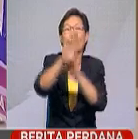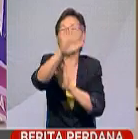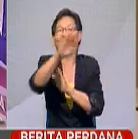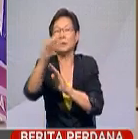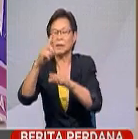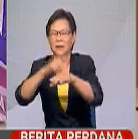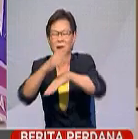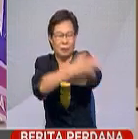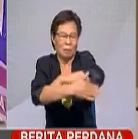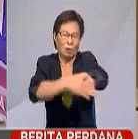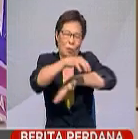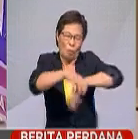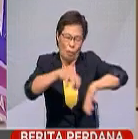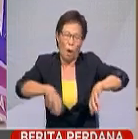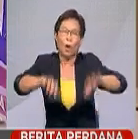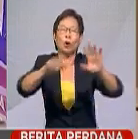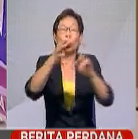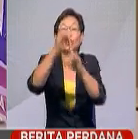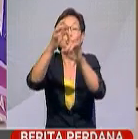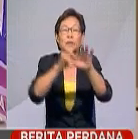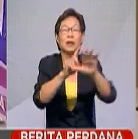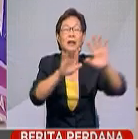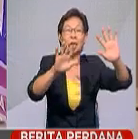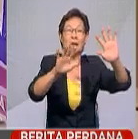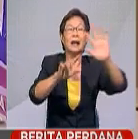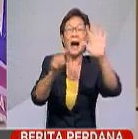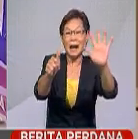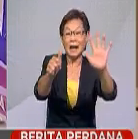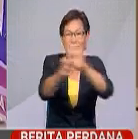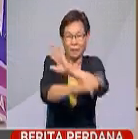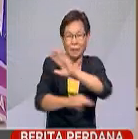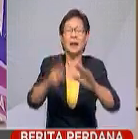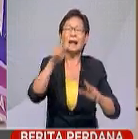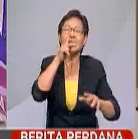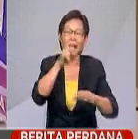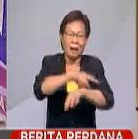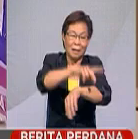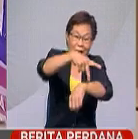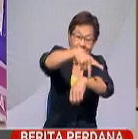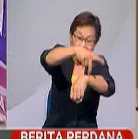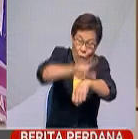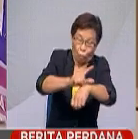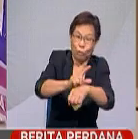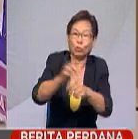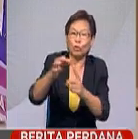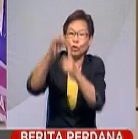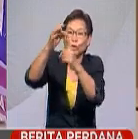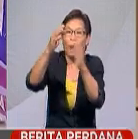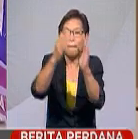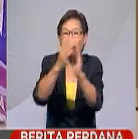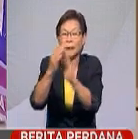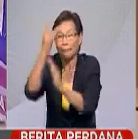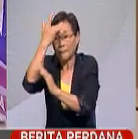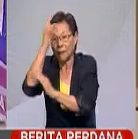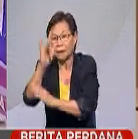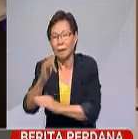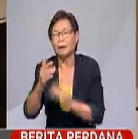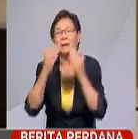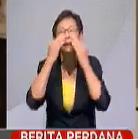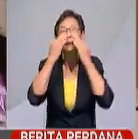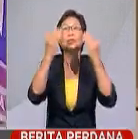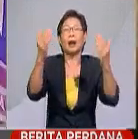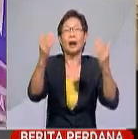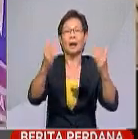di beberapa buah negeri, khususnya di 6 buah negeri, di negeri Kedah dan juga di kawasan Langkawi khususnya, akan menyaksikan sebuah bandar pintar yang insyaAllah akan